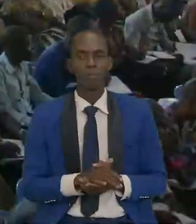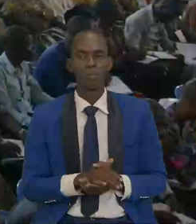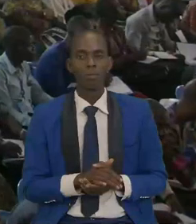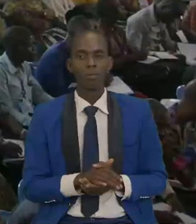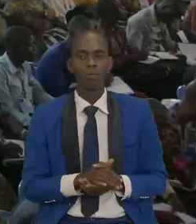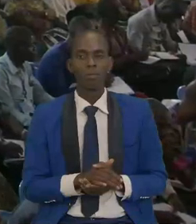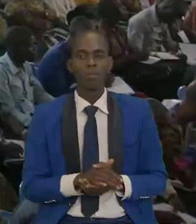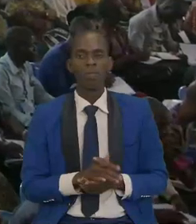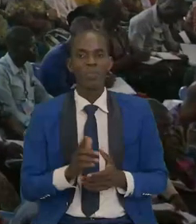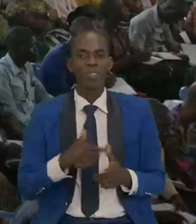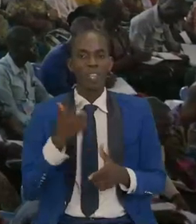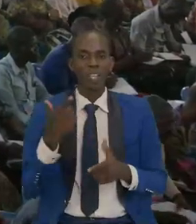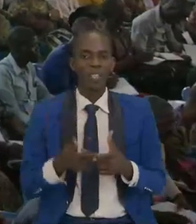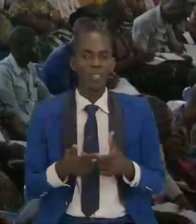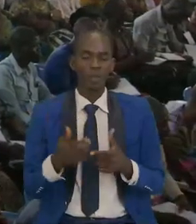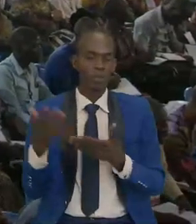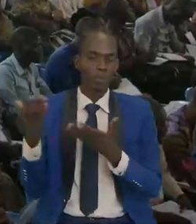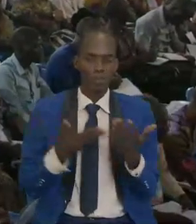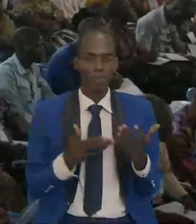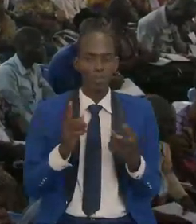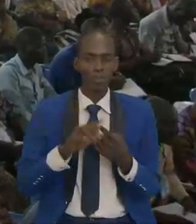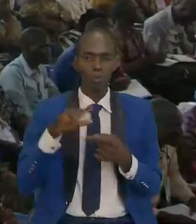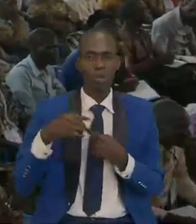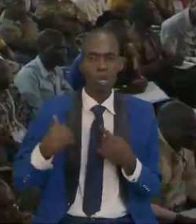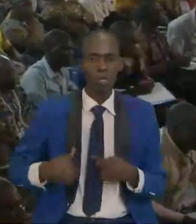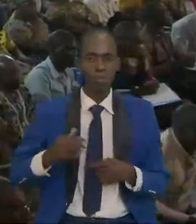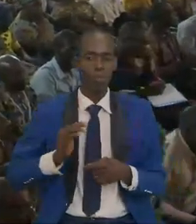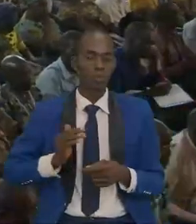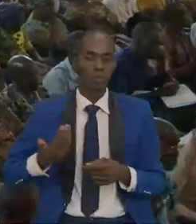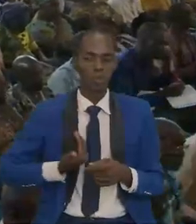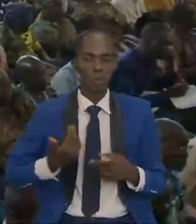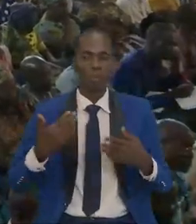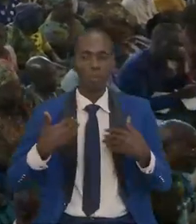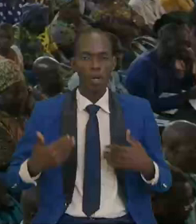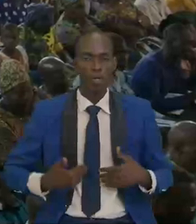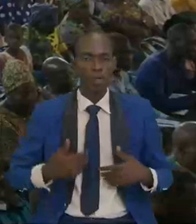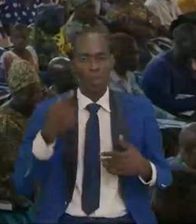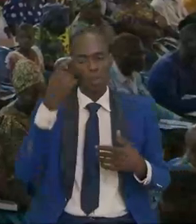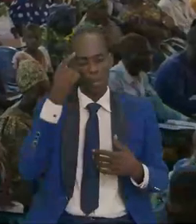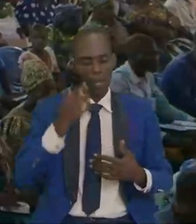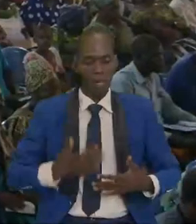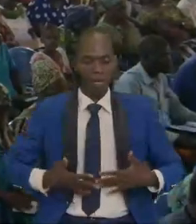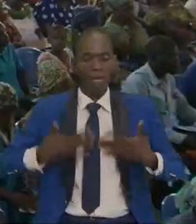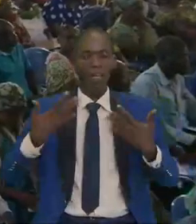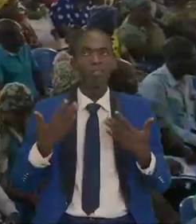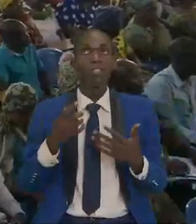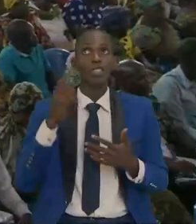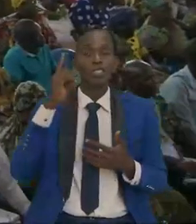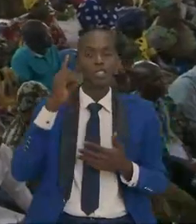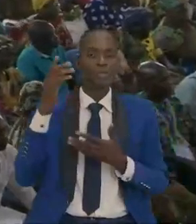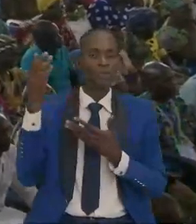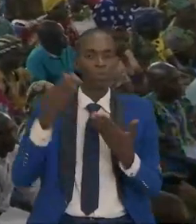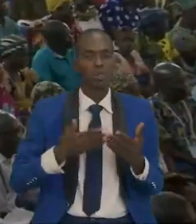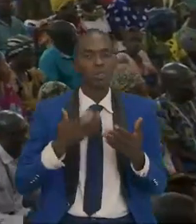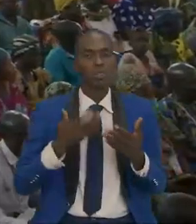Donc, il amène à ton cœur, à ton âme, à ta vie,